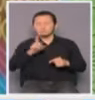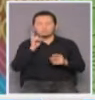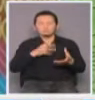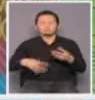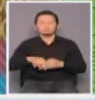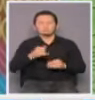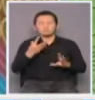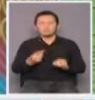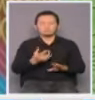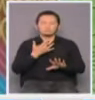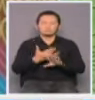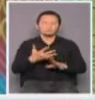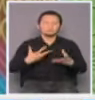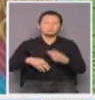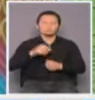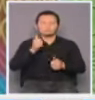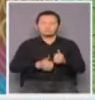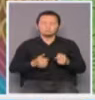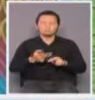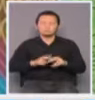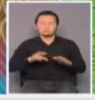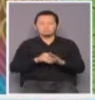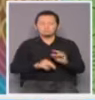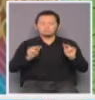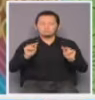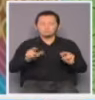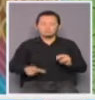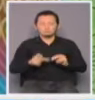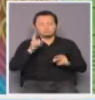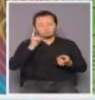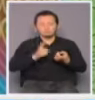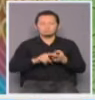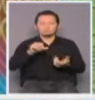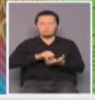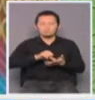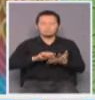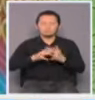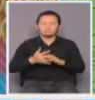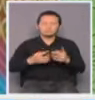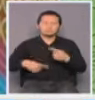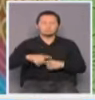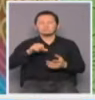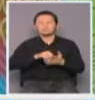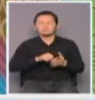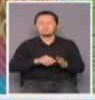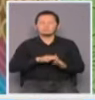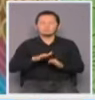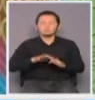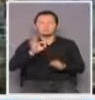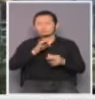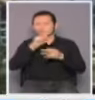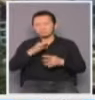дейінгі барлығымызда осы адал жол акциясына қатыса отырып, ауданымыздың көлемінде қайда